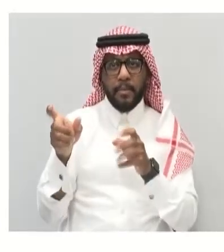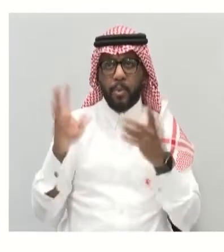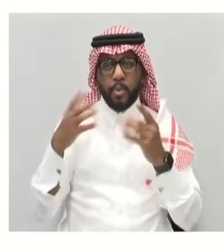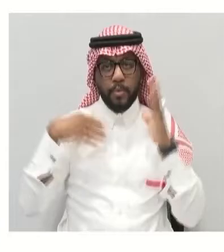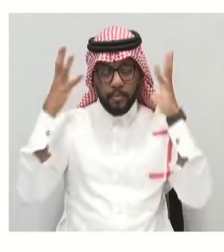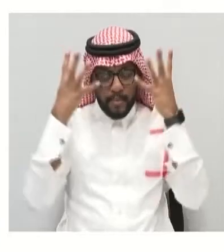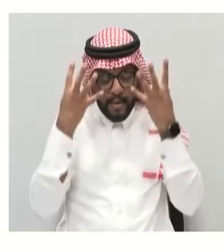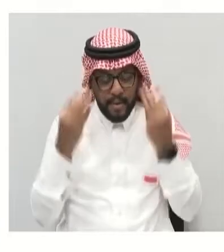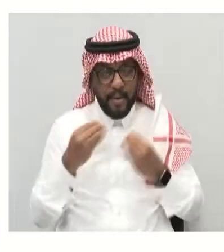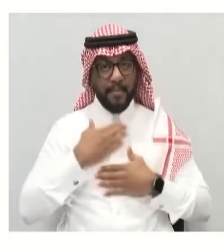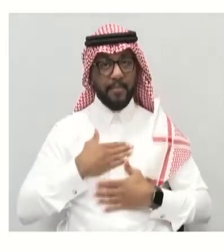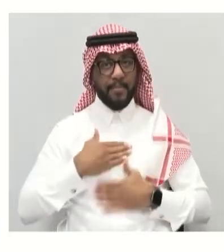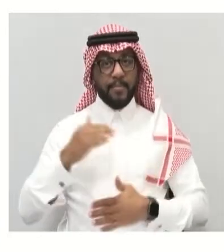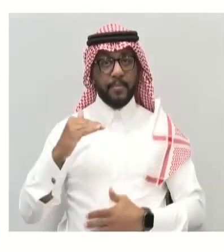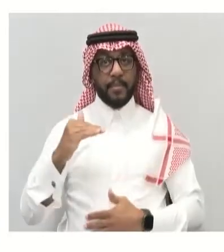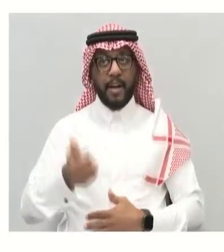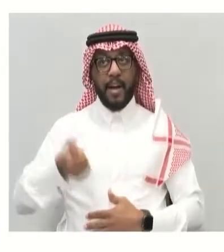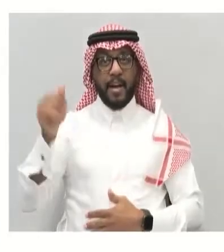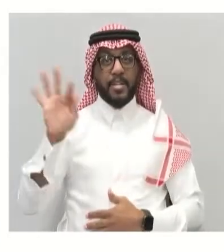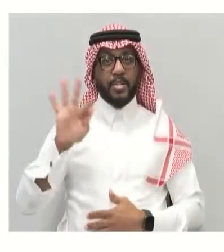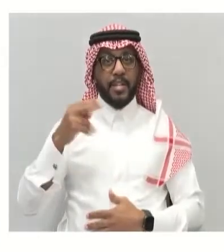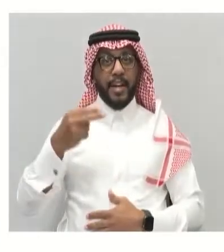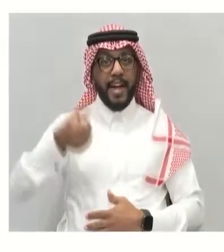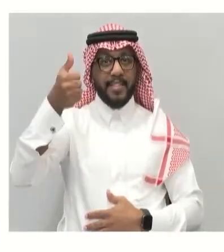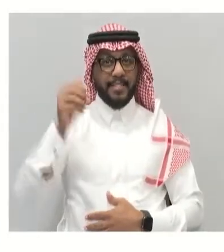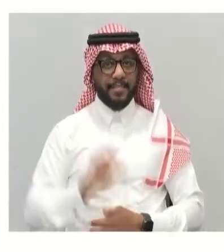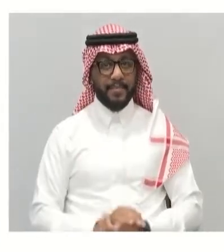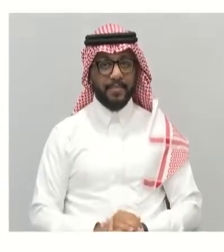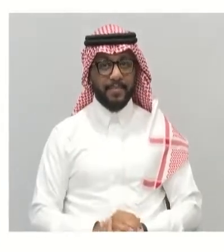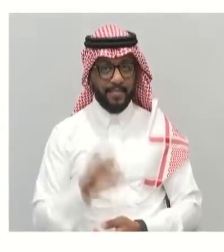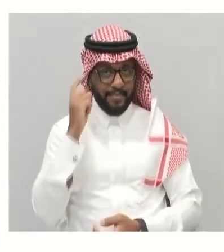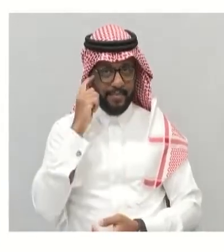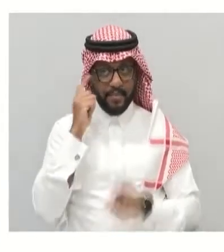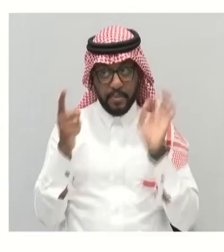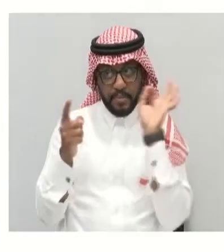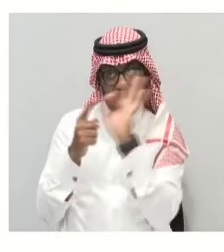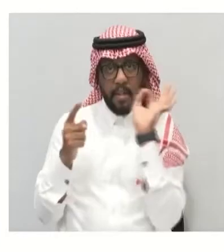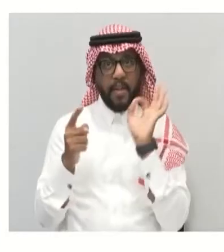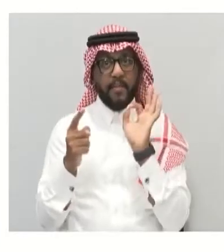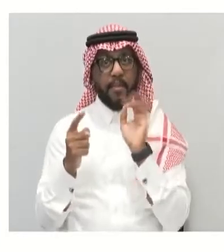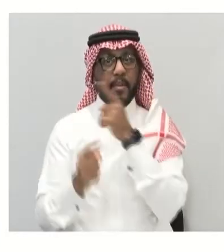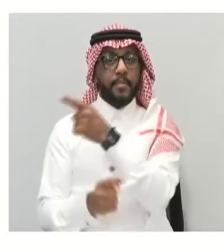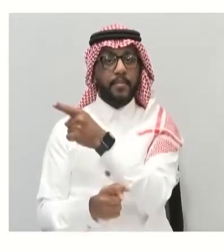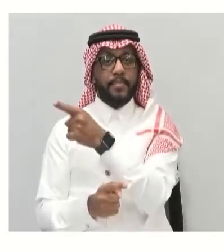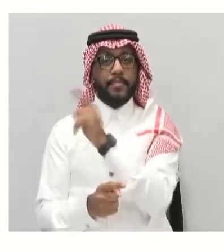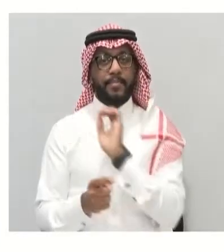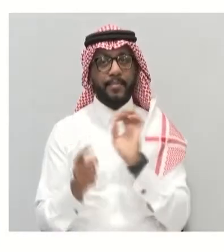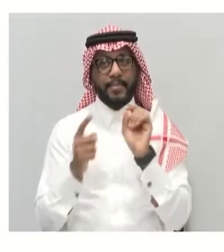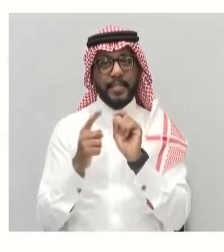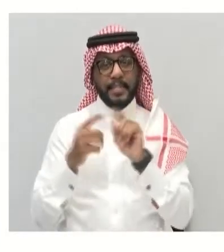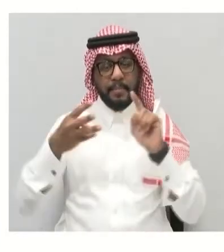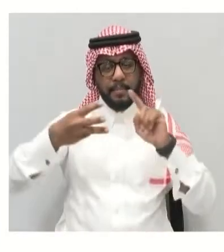كان ماذا خاشعا احسنتم اذا هذه الكلمه التي تهمنا في درسنا لهذا اليوم التي